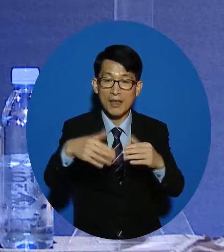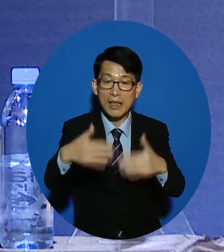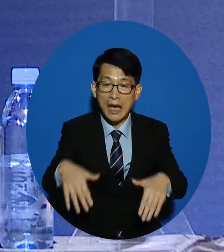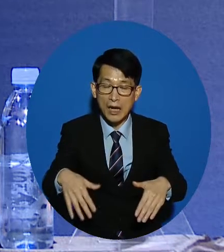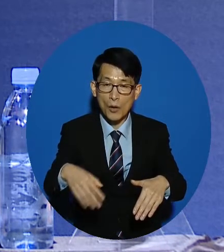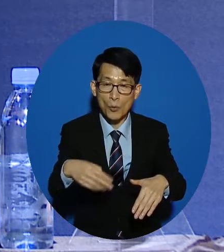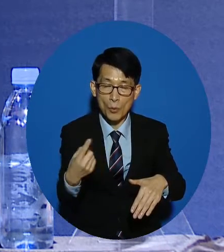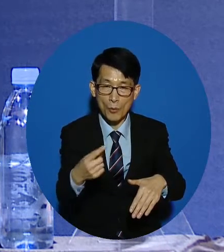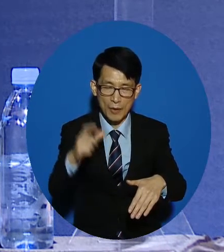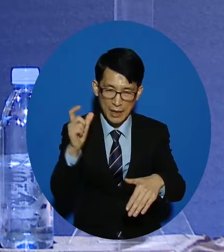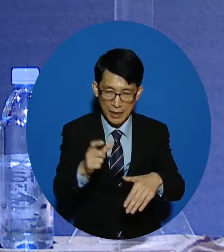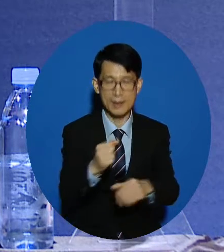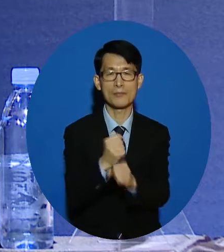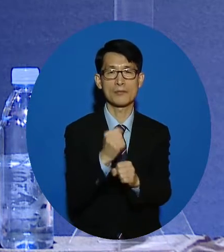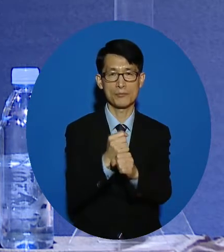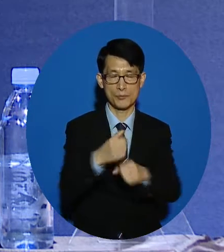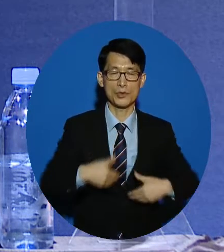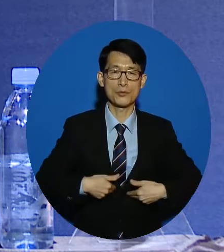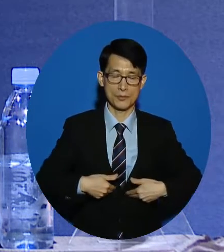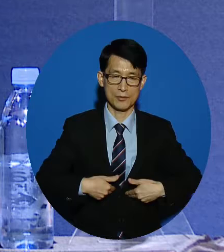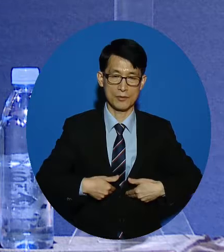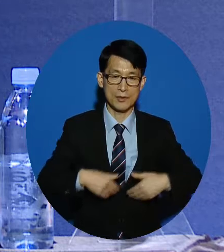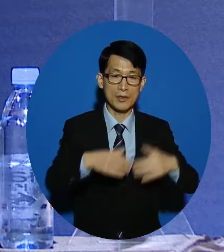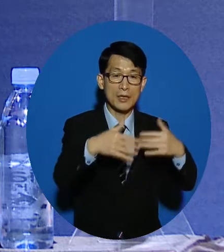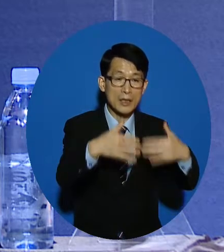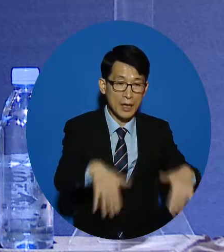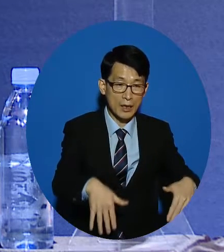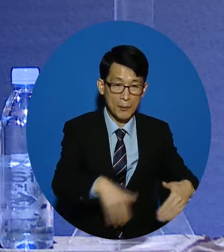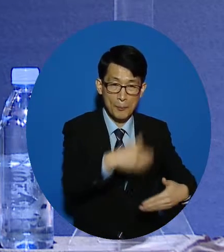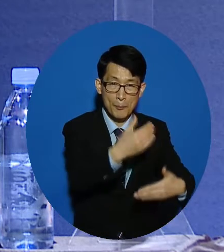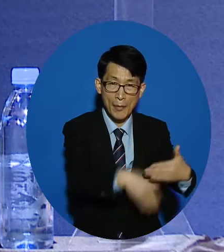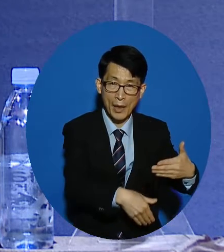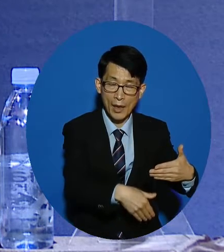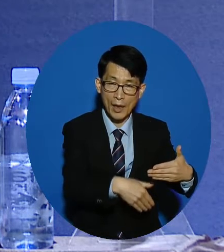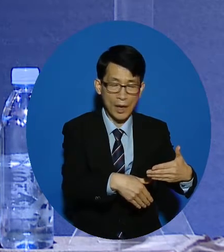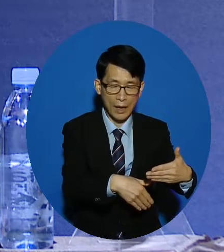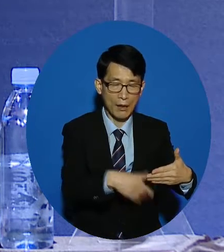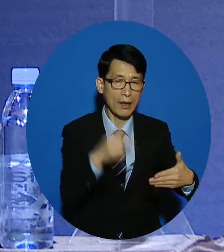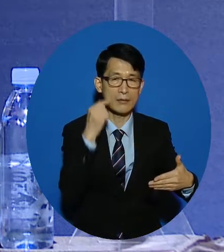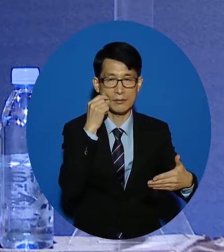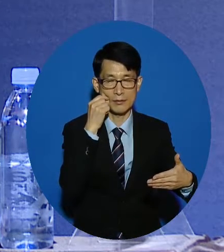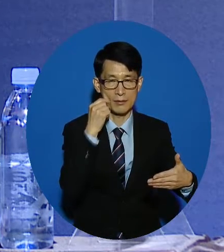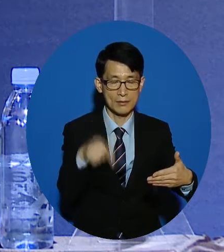같습니다. 결국 약한 고리가